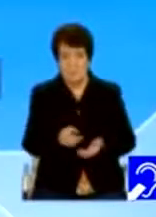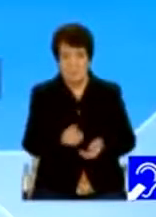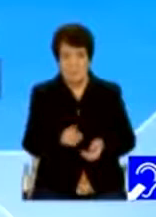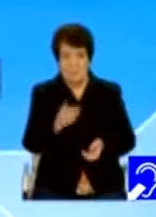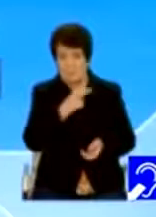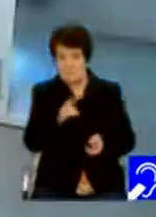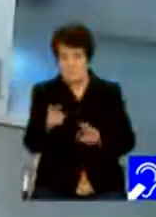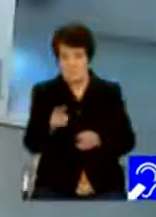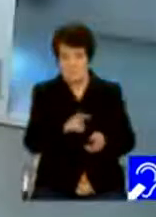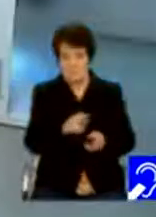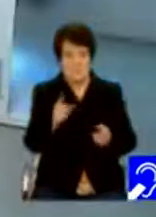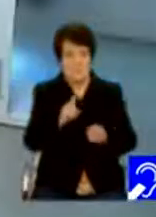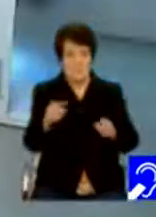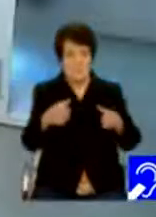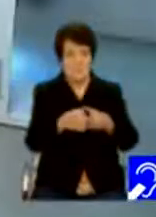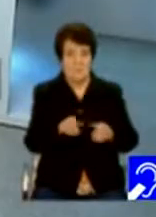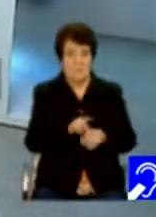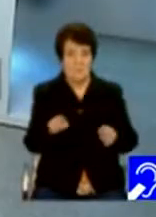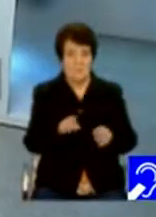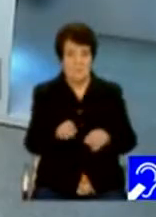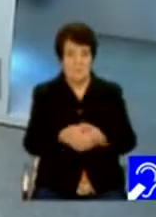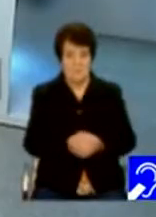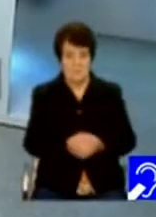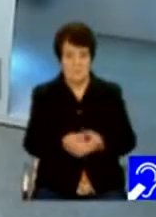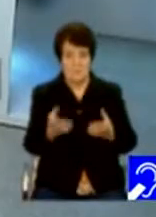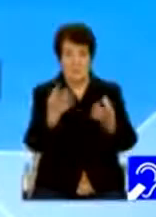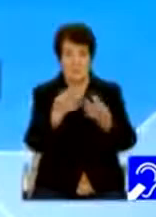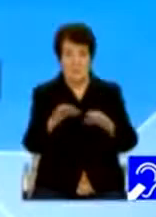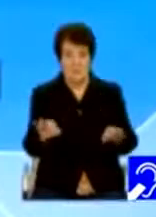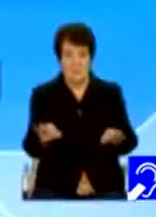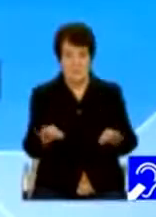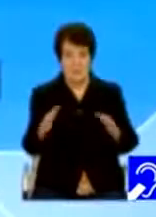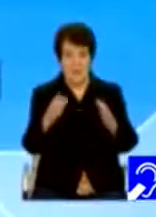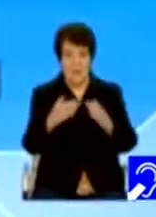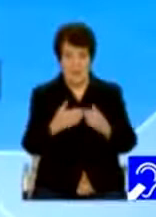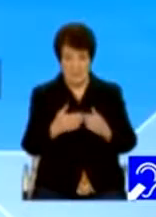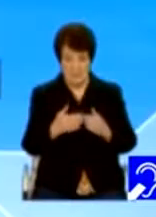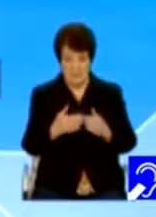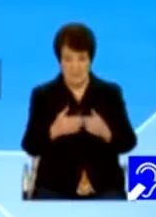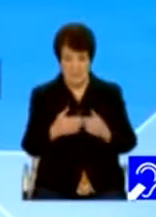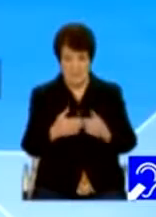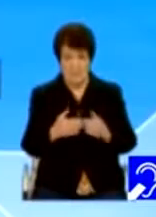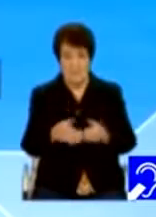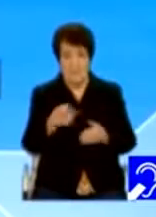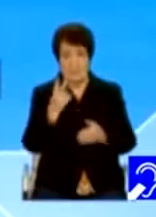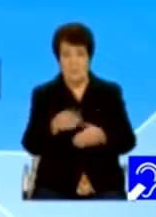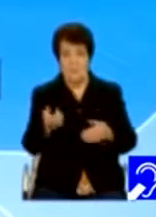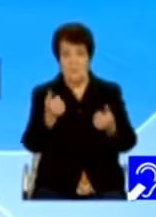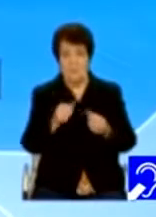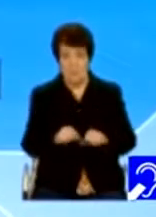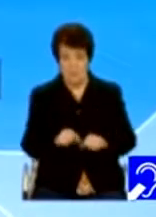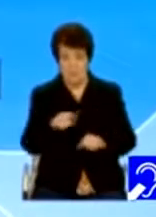cunoaște. Pentru ce partid politic face agitație electorală? Pentru democrația acasă, categoric și hotărât, dar le-am spus că sunt încheiate în două formule